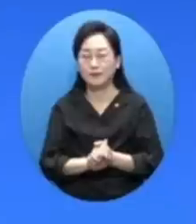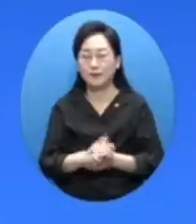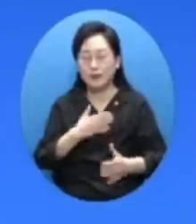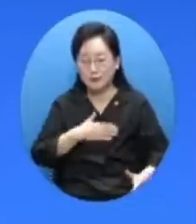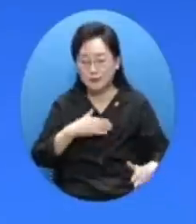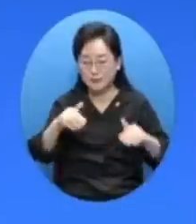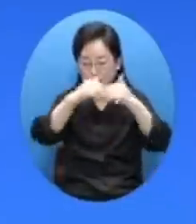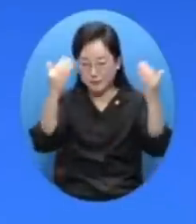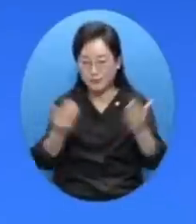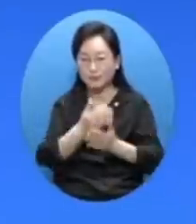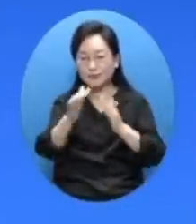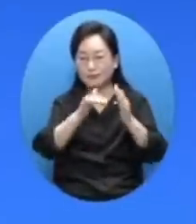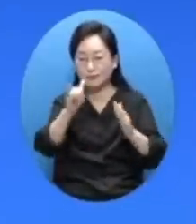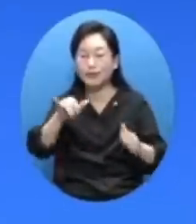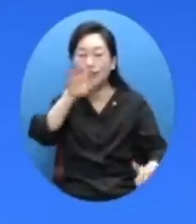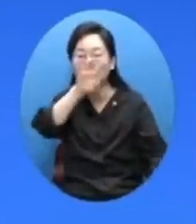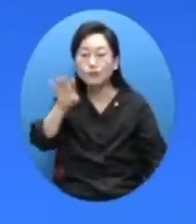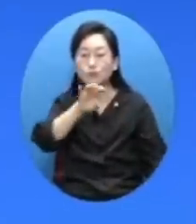온 가족이 유럽에